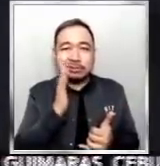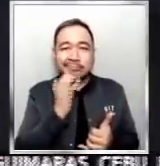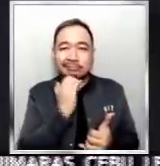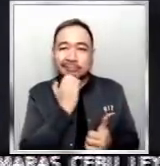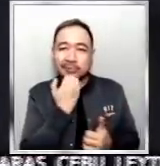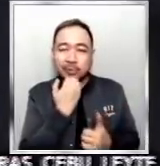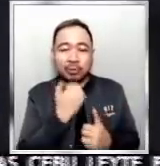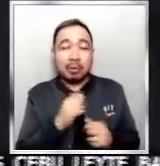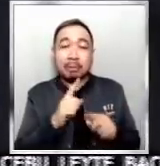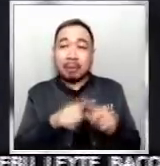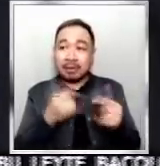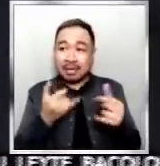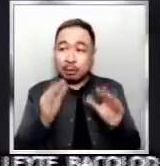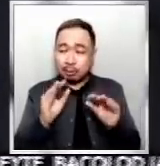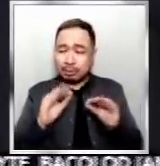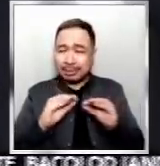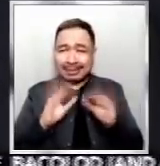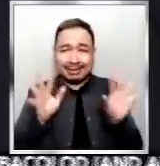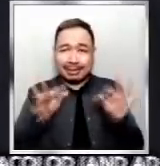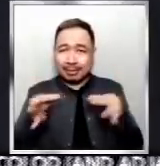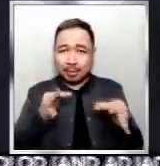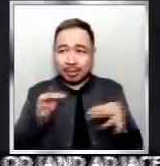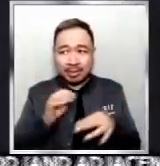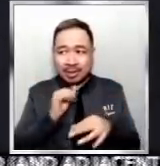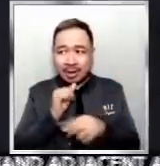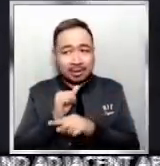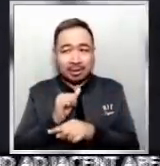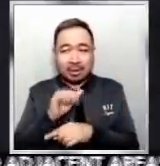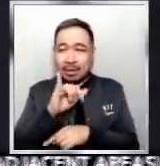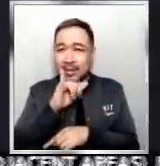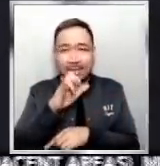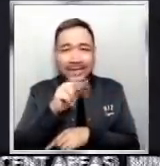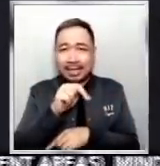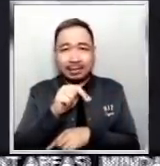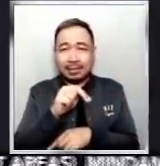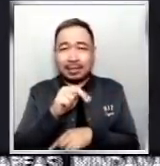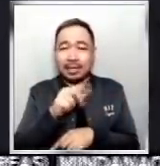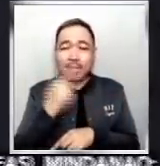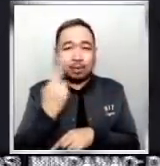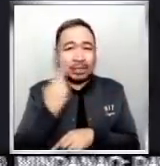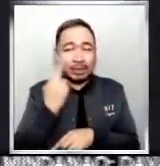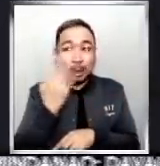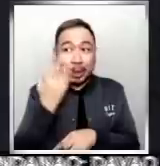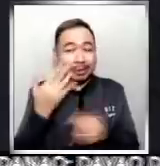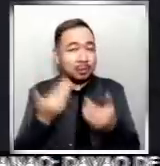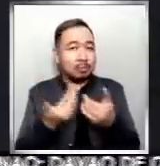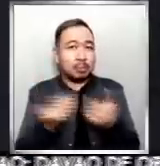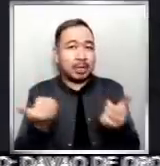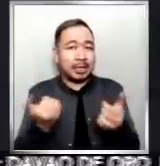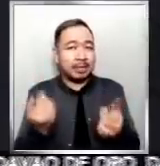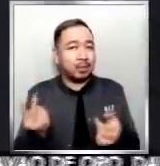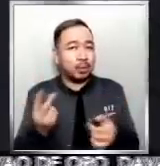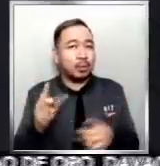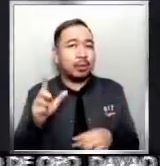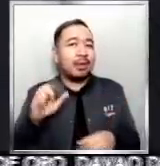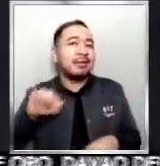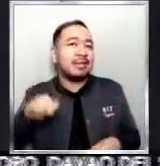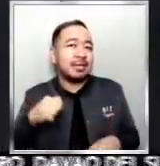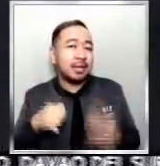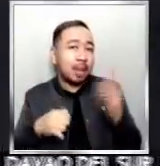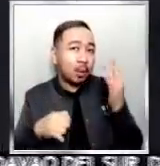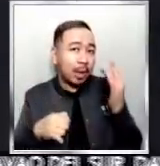niya na hindi ang aktres na si Yen Santos ang dahilan ng kanilang breakup. Matagal na raw silang hindi okay ni